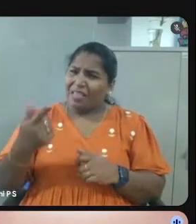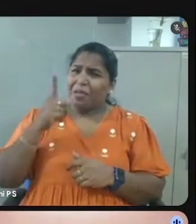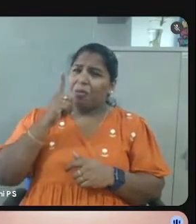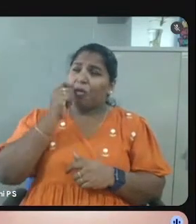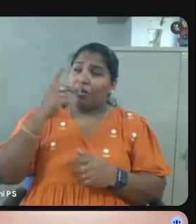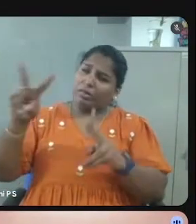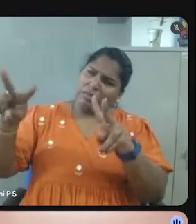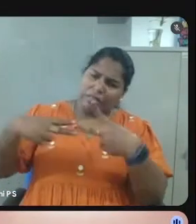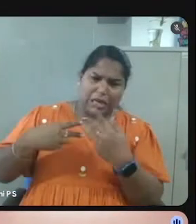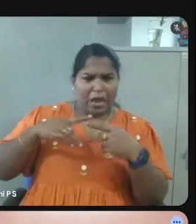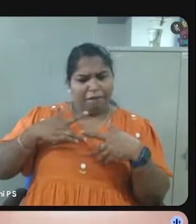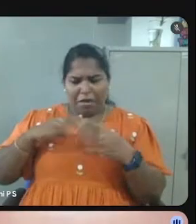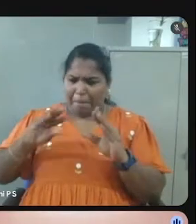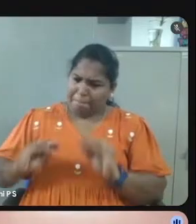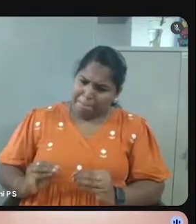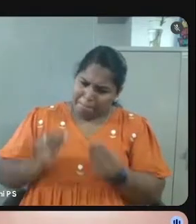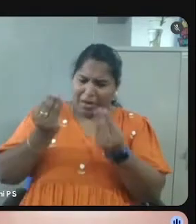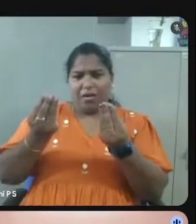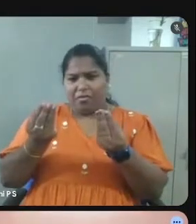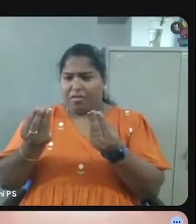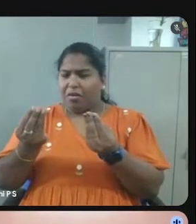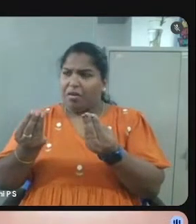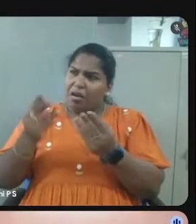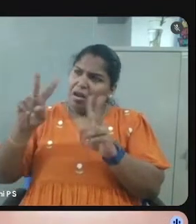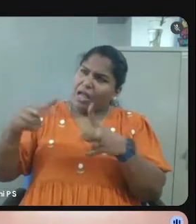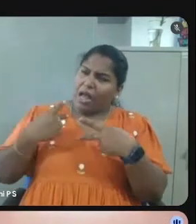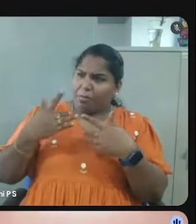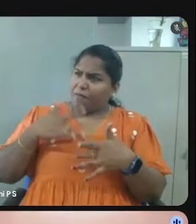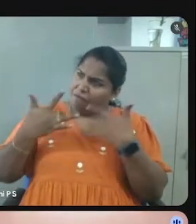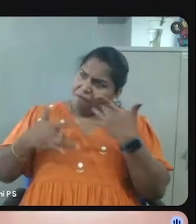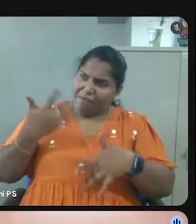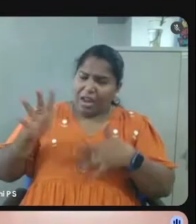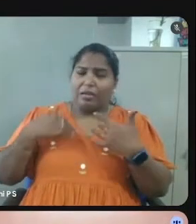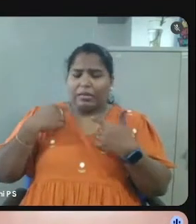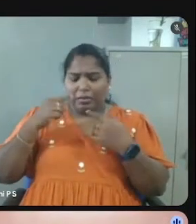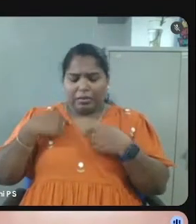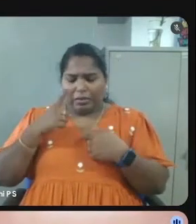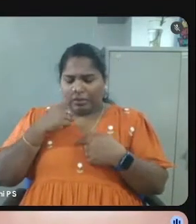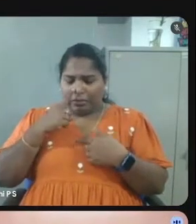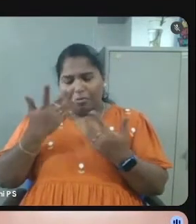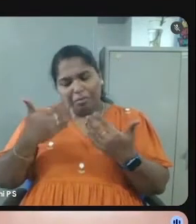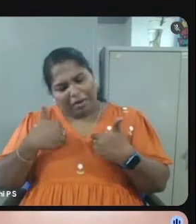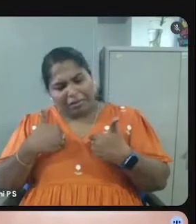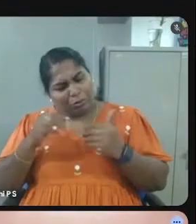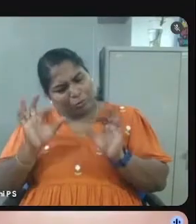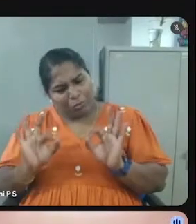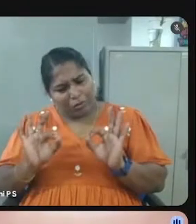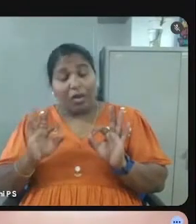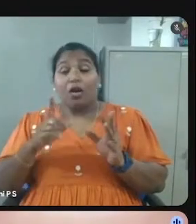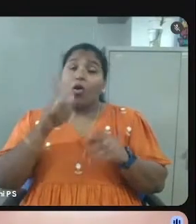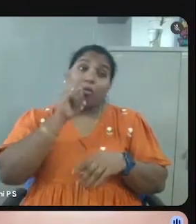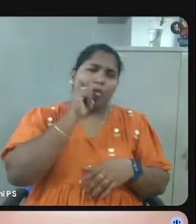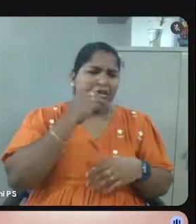ഡ്വെല്ലിംഗ് കത്തീറ്ററും ഈ കാര്യങ്ങൾ അവർക്ക് അഡ്മിനിസ്ട്രേറ്റ് ചെയ്യുമ്പോൾ അവർ തമ്മിൽ ചോദിക്കും, ഞാൻ പുരുഷനാണോ അല്ലെങ്കിൽ സ്ത്രീയാണോ,